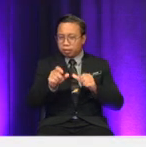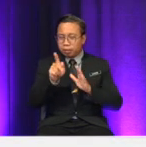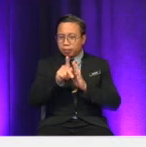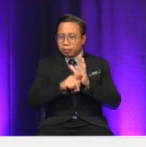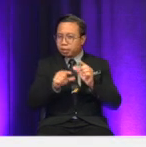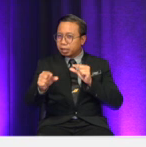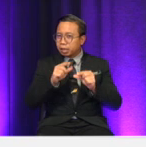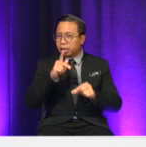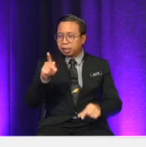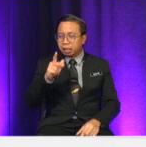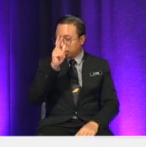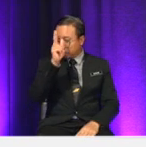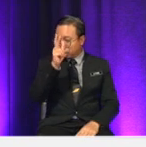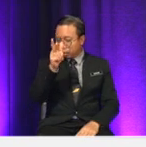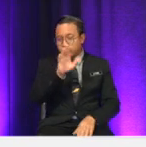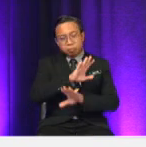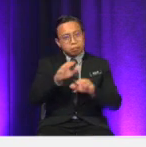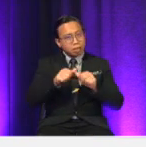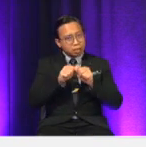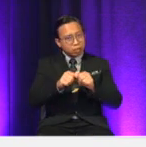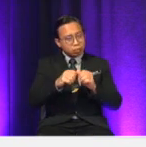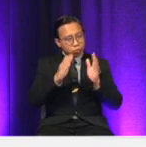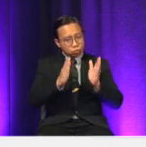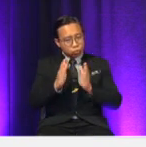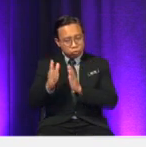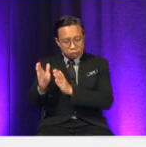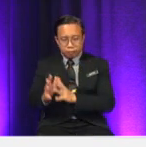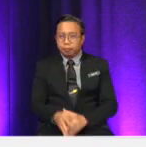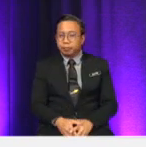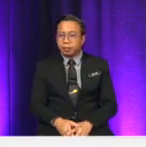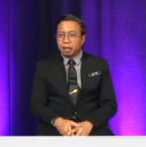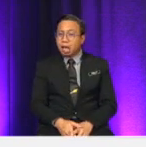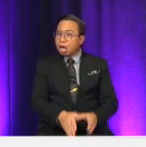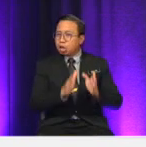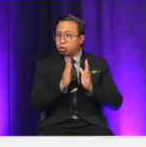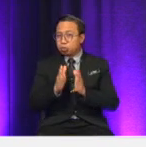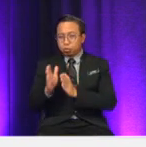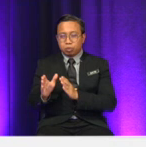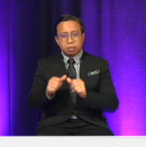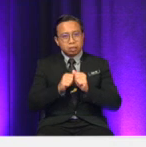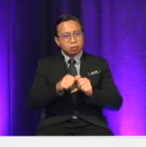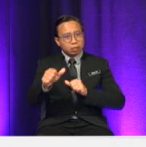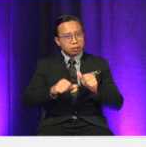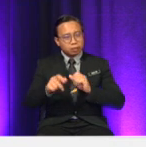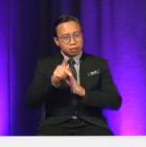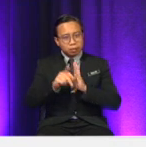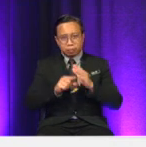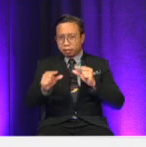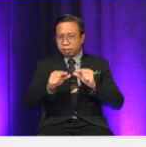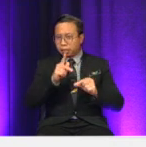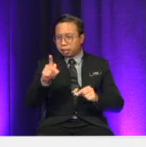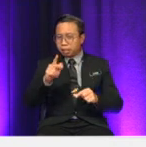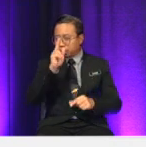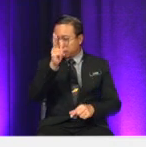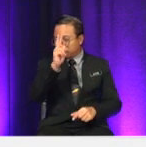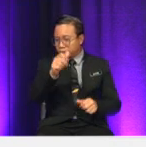pergerakan kreatif yang tidak mengikut urutan. Dan susun langkah kerja menjalankan aktiviti pergerakan kreatif itu